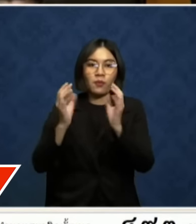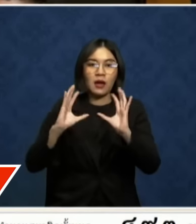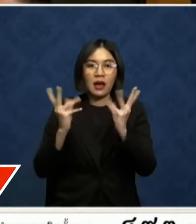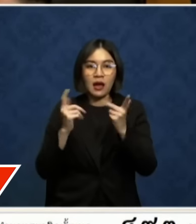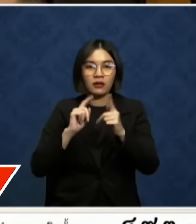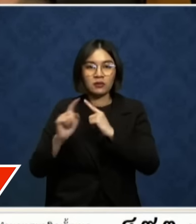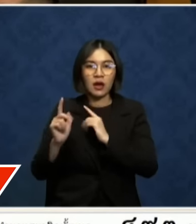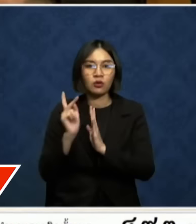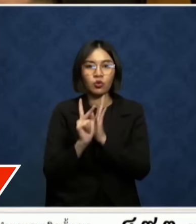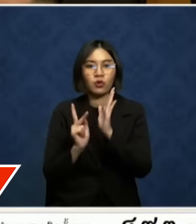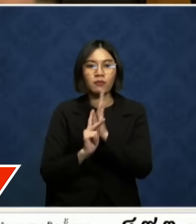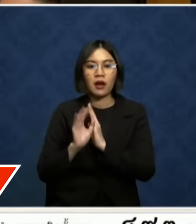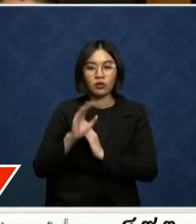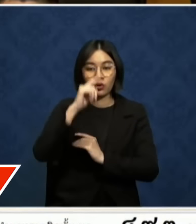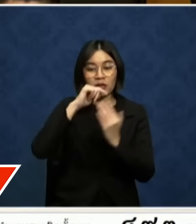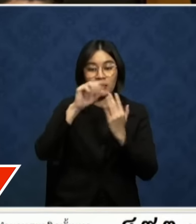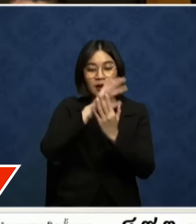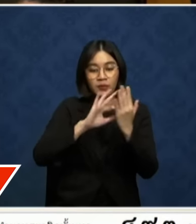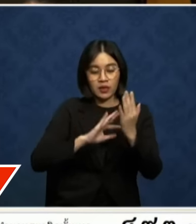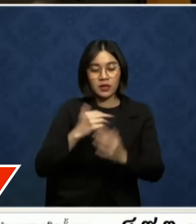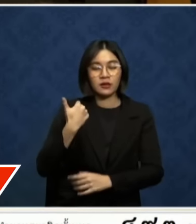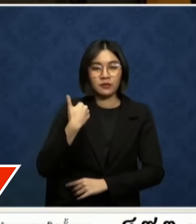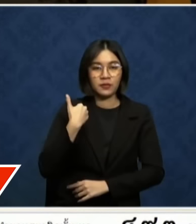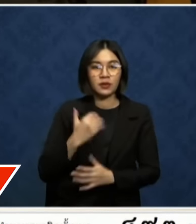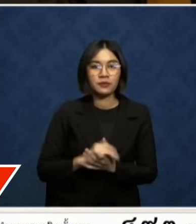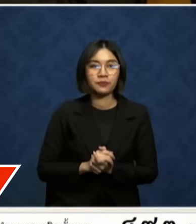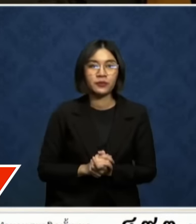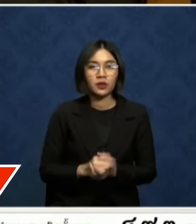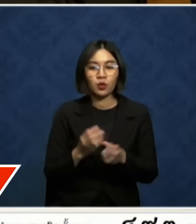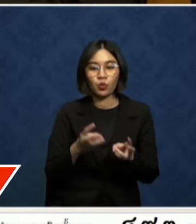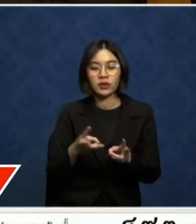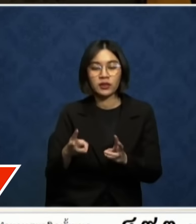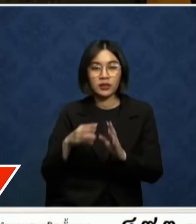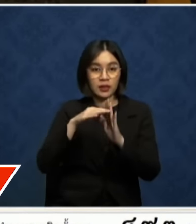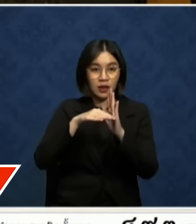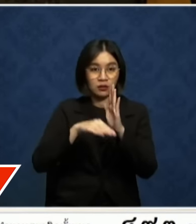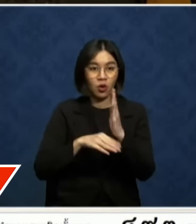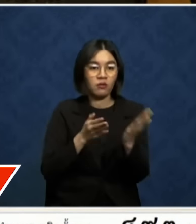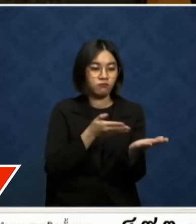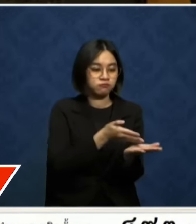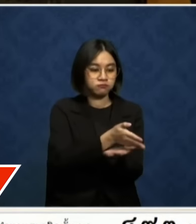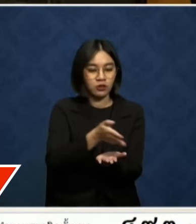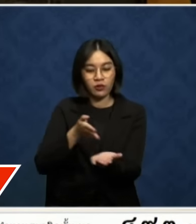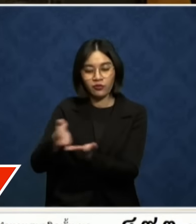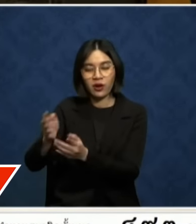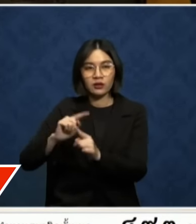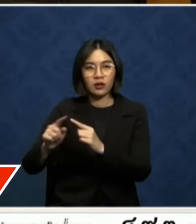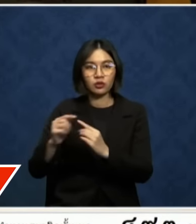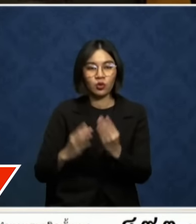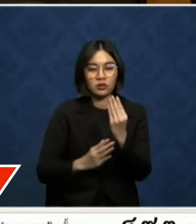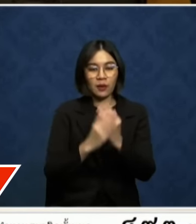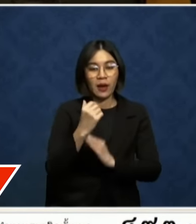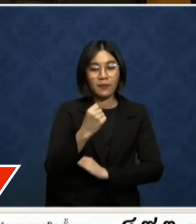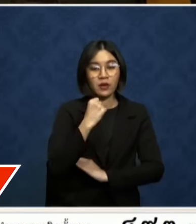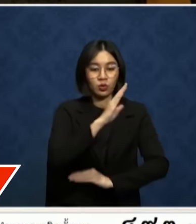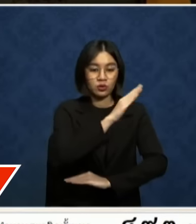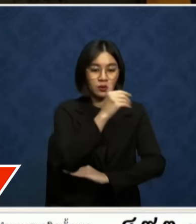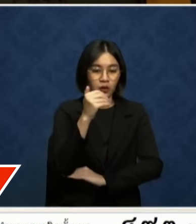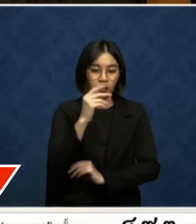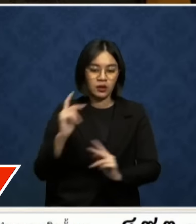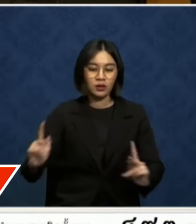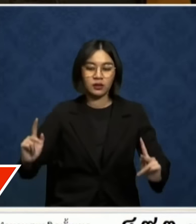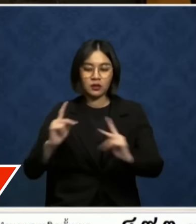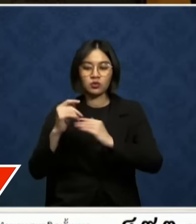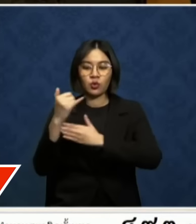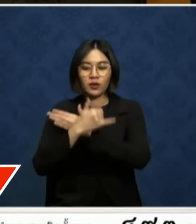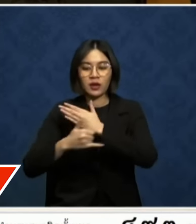งเป็นกฎหมายภายในของประเทศของเราซึ่งตรงนี้แหละครับคือแนวทางที่ทุกฝ่ายนะครับไม่ว่าจะเป็นสภาความมั่นคงแห่งชาติหรือกระทรวงการต่างประเ